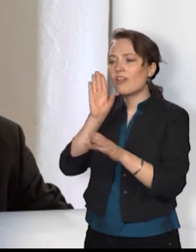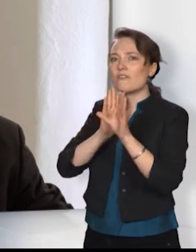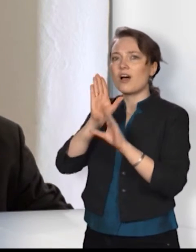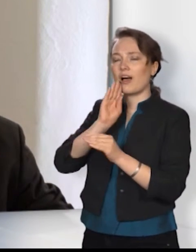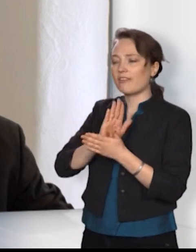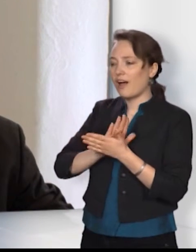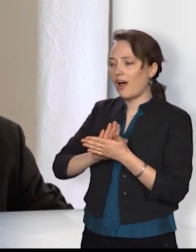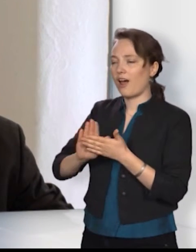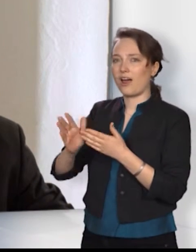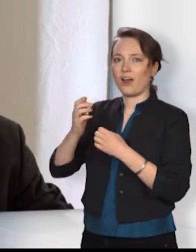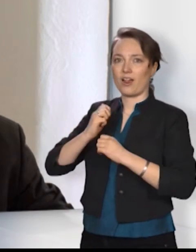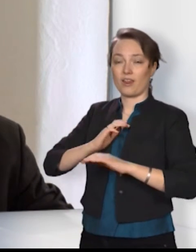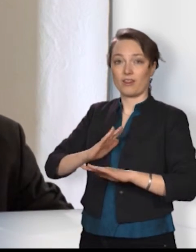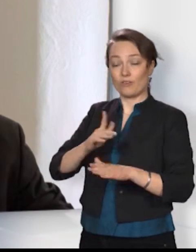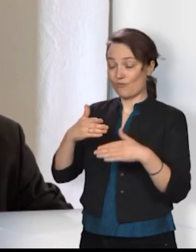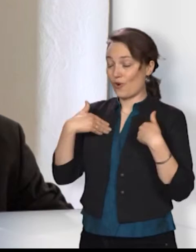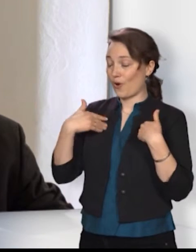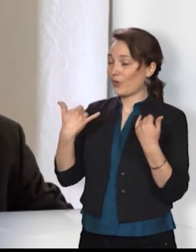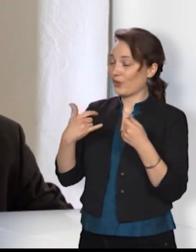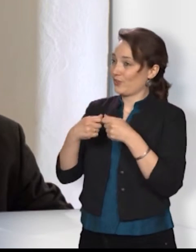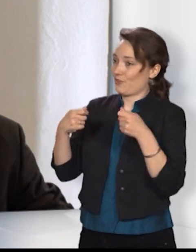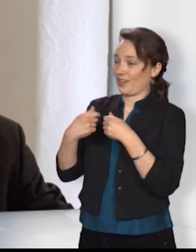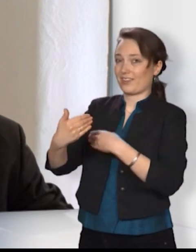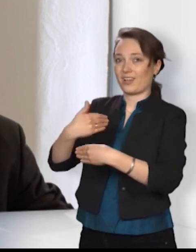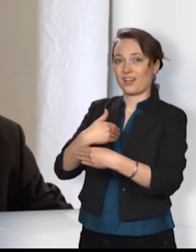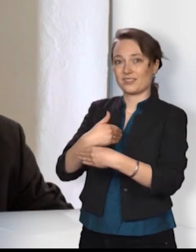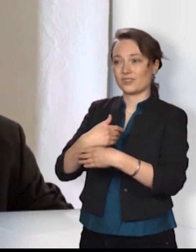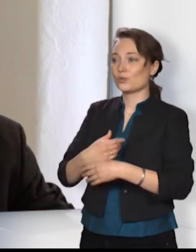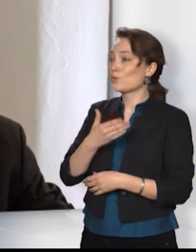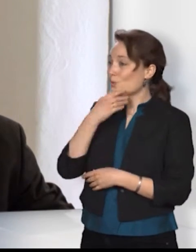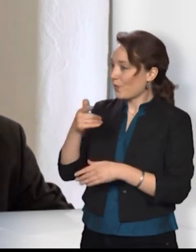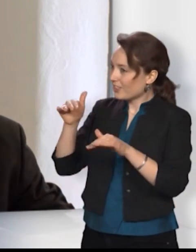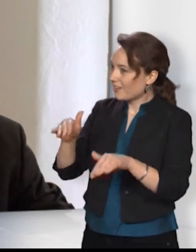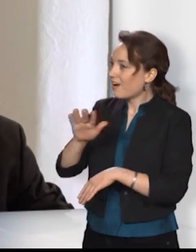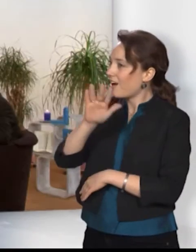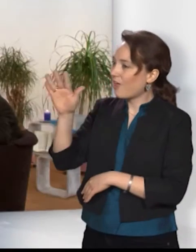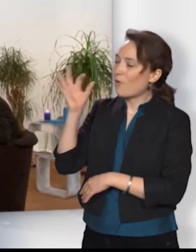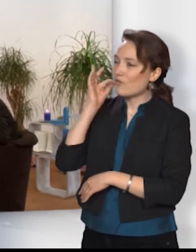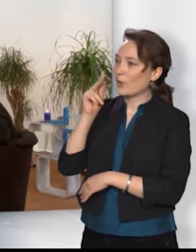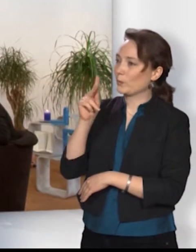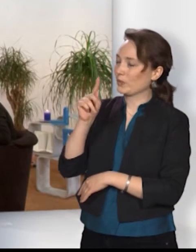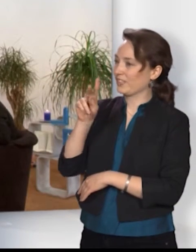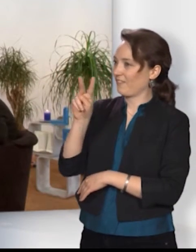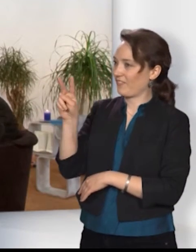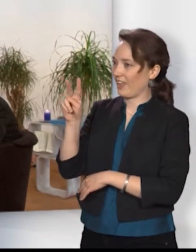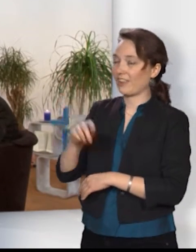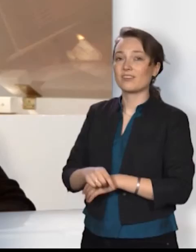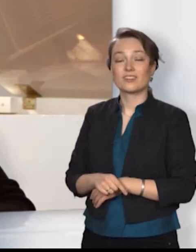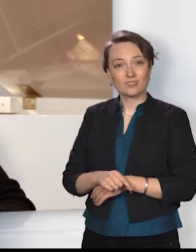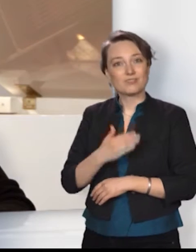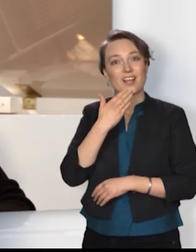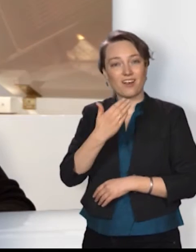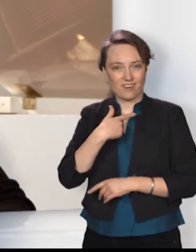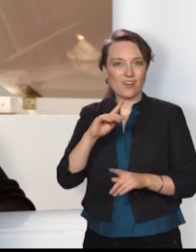Heilende erfahrbar ist. Freuen Sie sich mit mir auf einen ganz spannenden Gast. Schön, dass Sie bei uns sind. Hallo, Frau Kunz